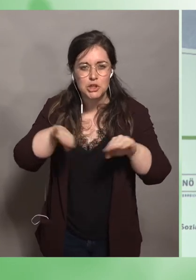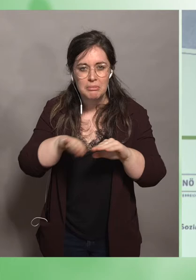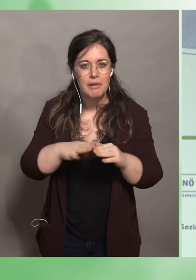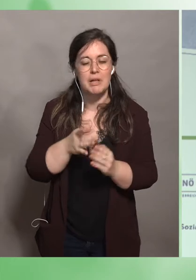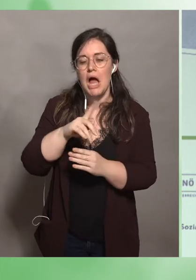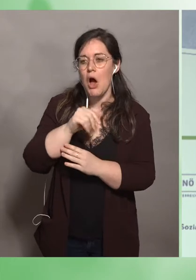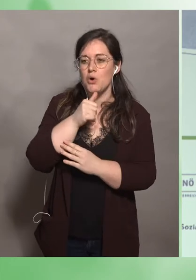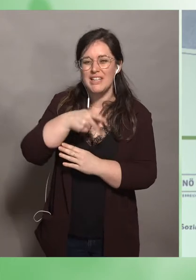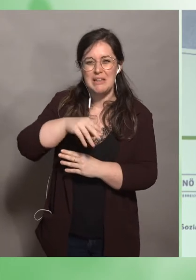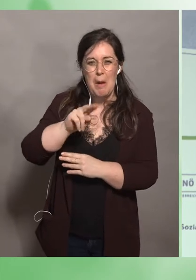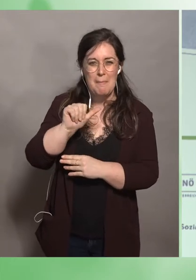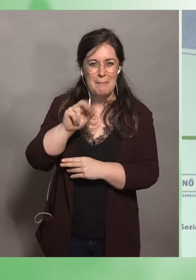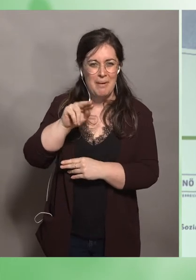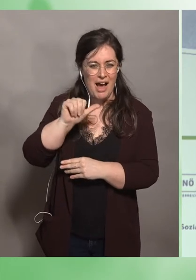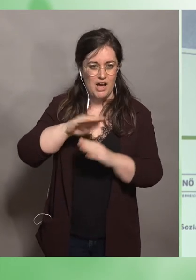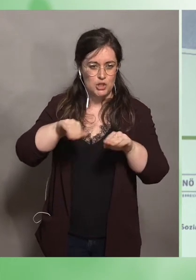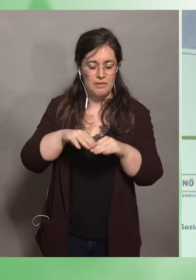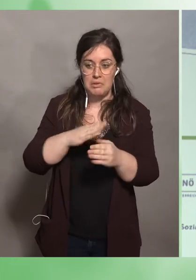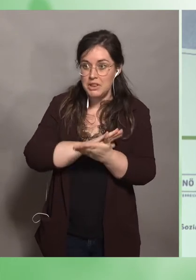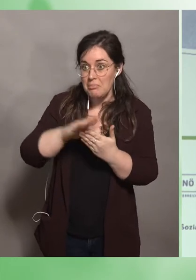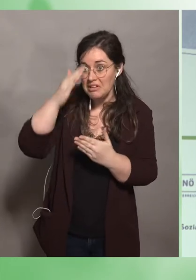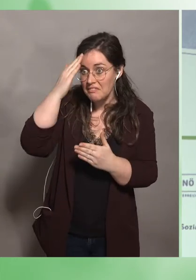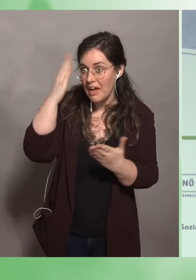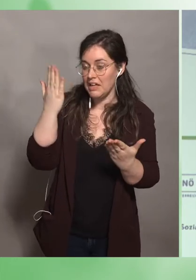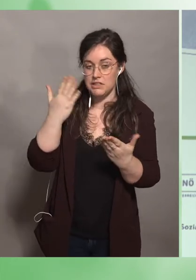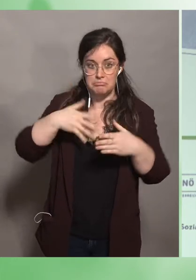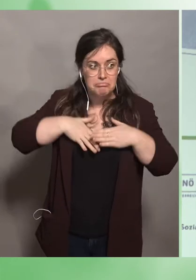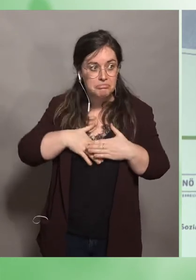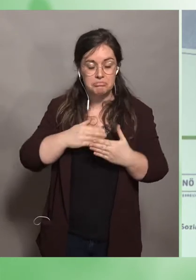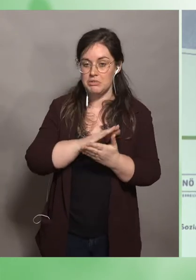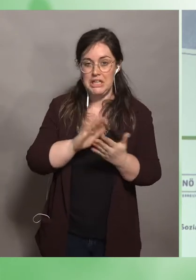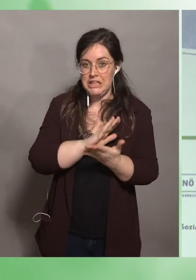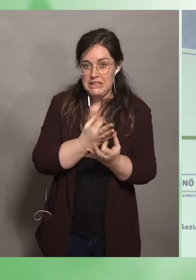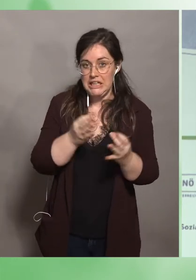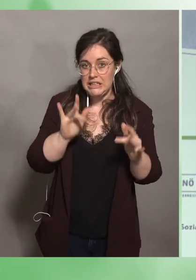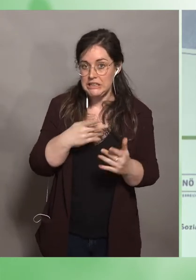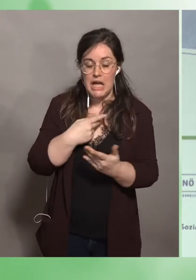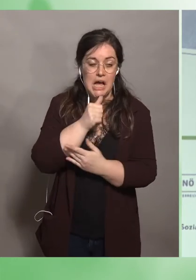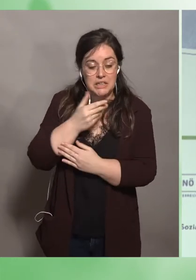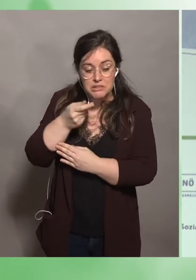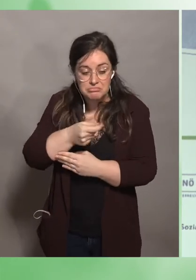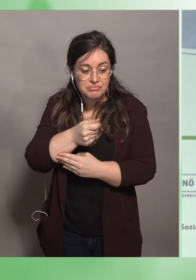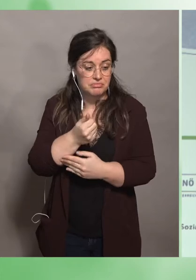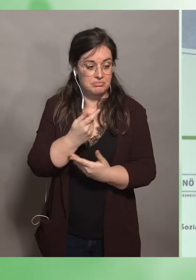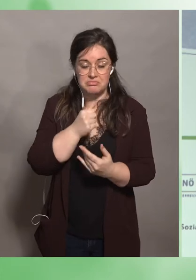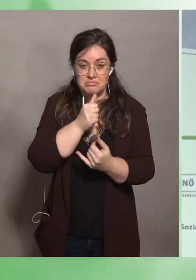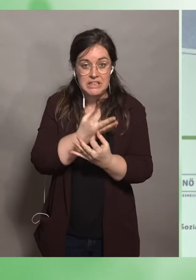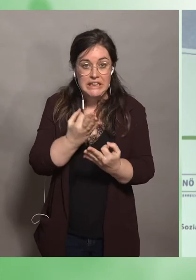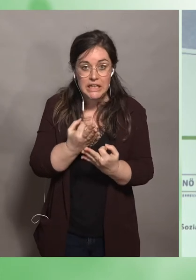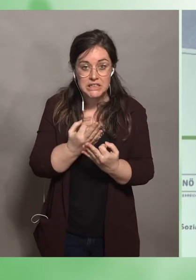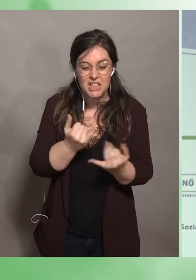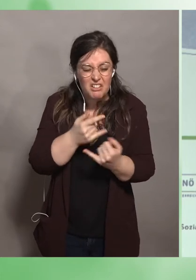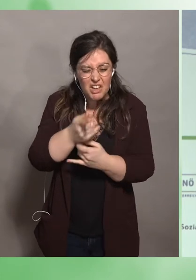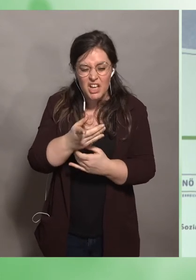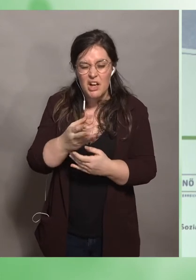niemand fürs Paraschwimmen, wo es kein Know-how gibt, wo es keine Möglichkeiten zur Finanzierung gibt, wo es keine Infrastruktur gibt, wie willst du